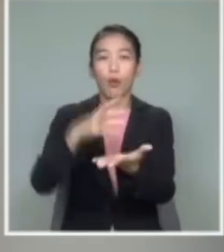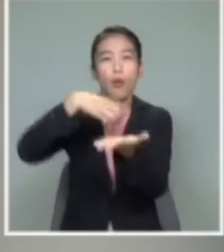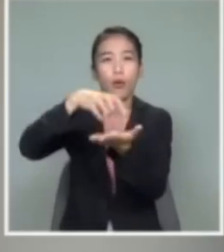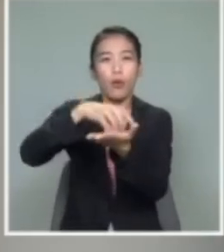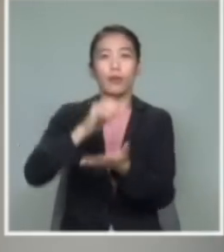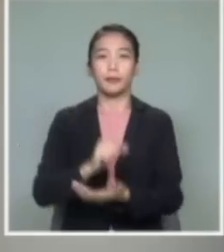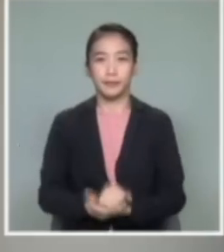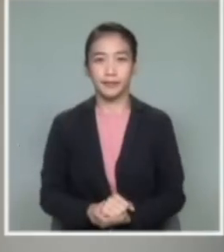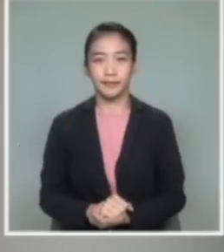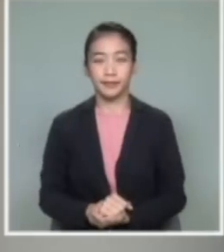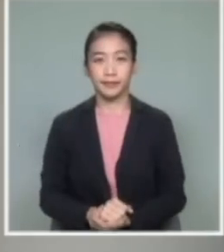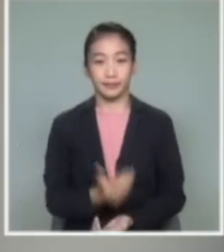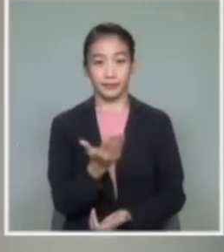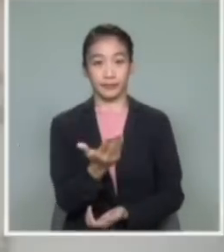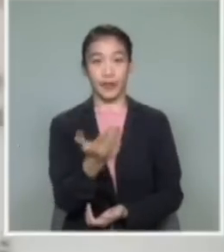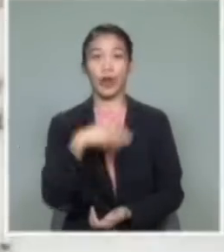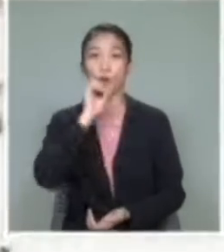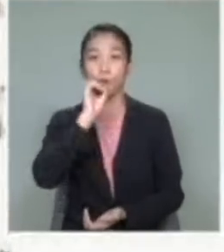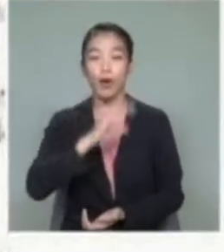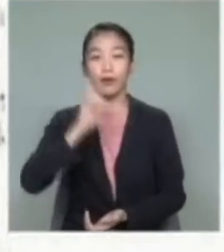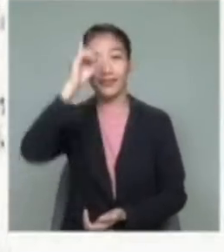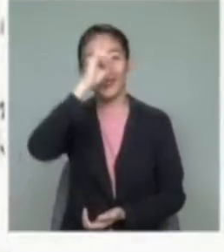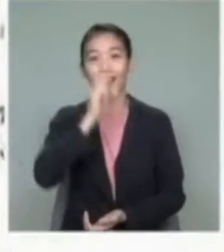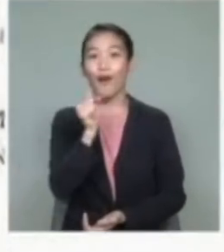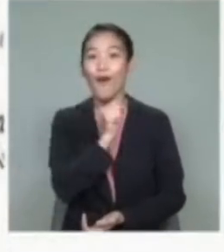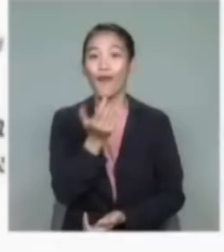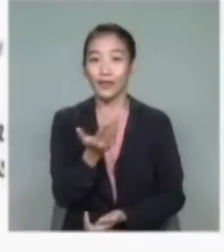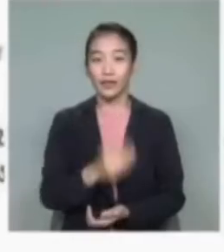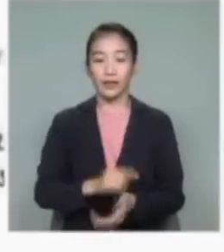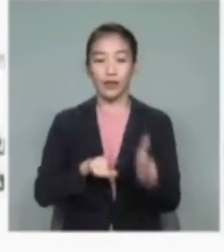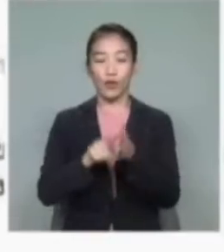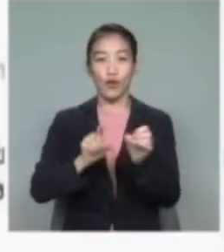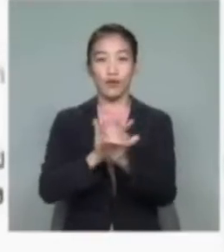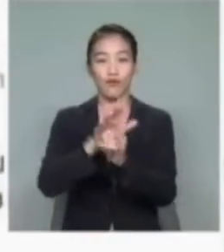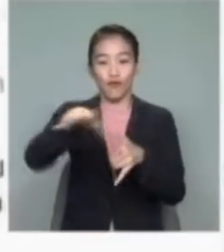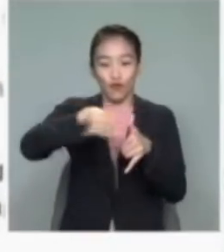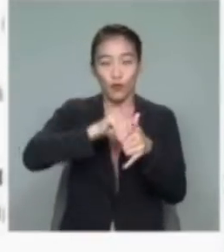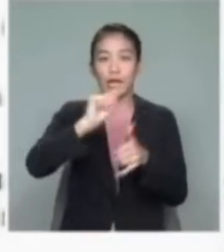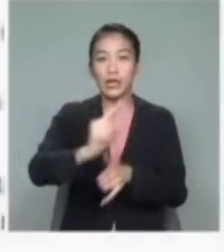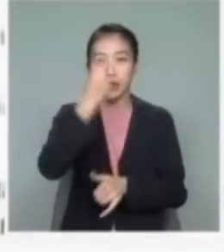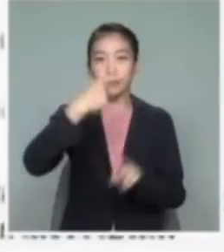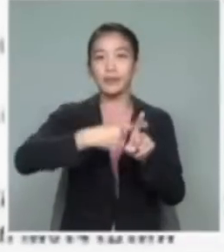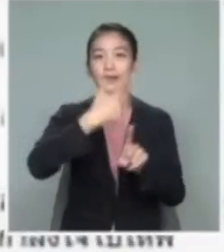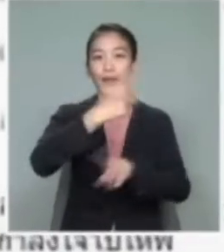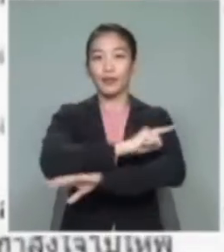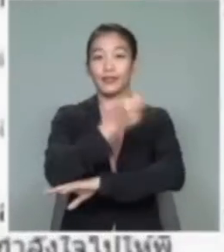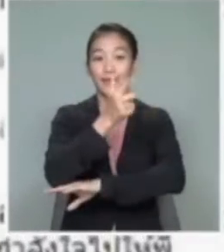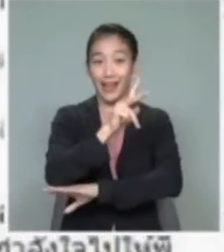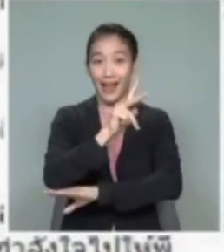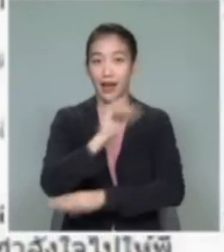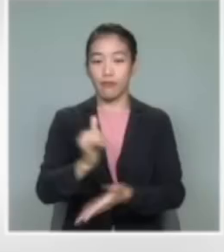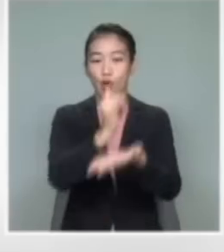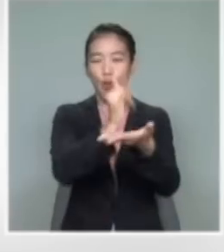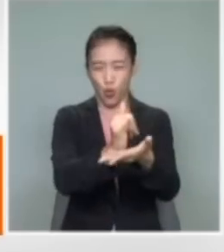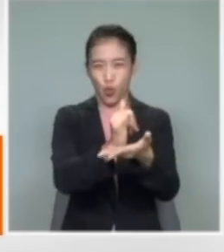งหนุ่มพิธีกรดังแมทธิวดีนติดเชื้อโควิด-19 โดยเข้ารับการรักษามาตั้งแต่วันที่13มีนาคมที่ผ่านมาแต่ปัจจุบันยัง